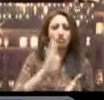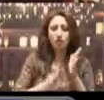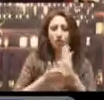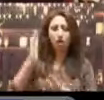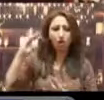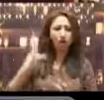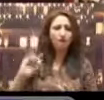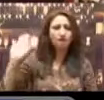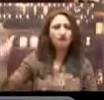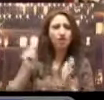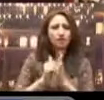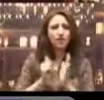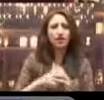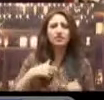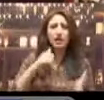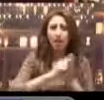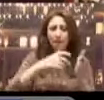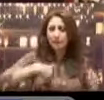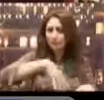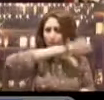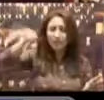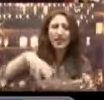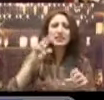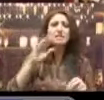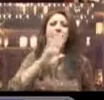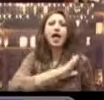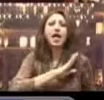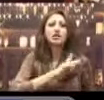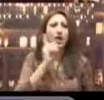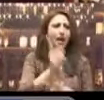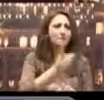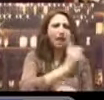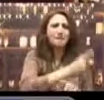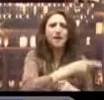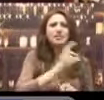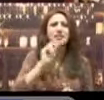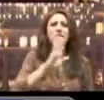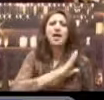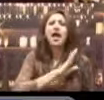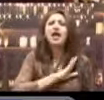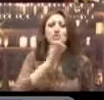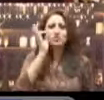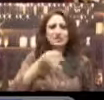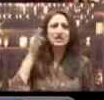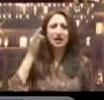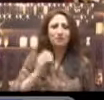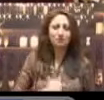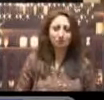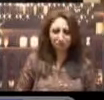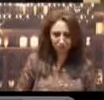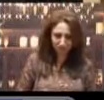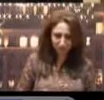كان معيش نميري شويه في البيت، يعني يعني دايما كان حريص على اني ابقى مجند من وانا